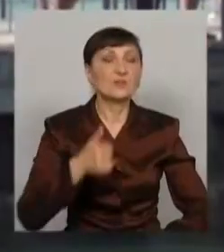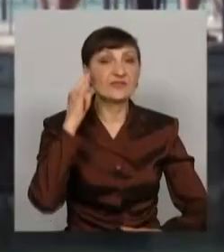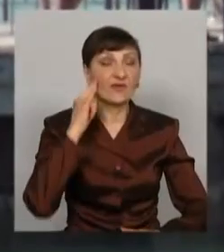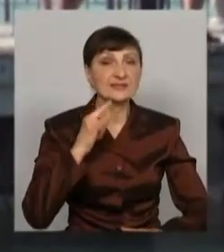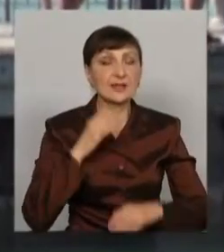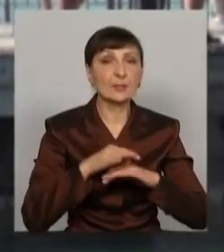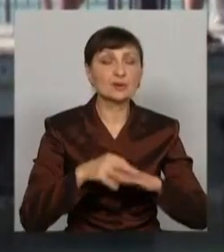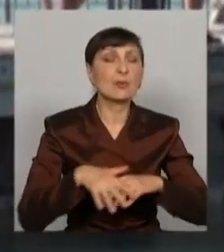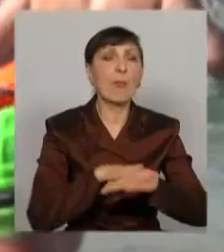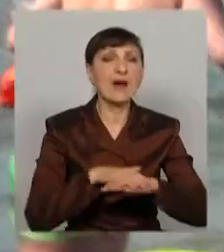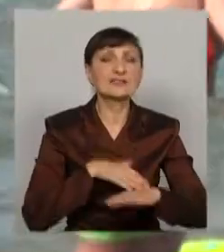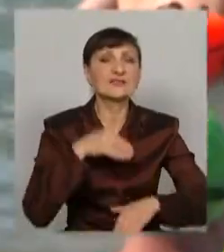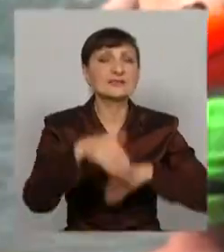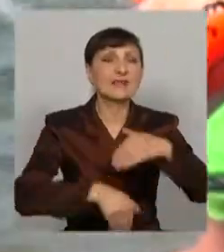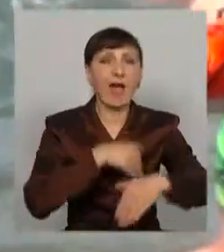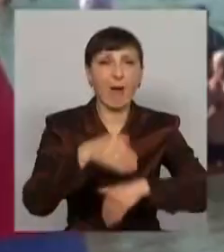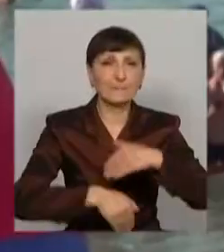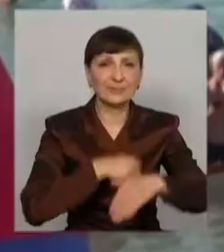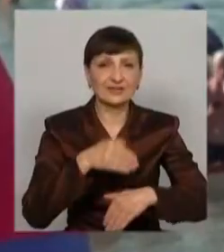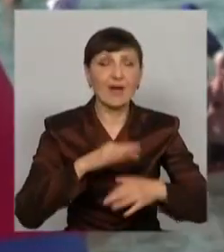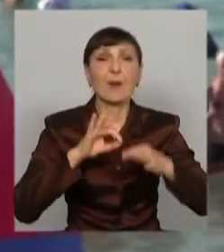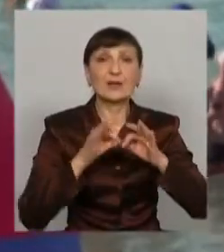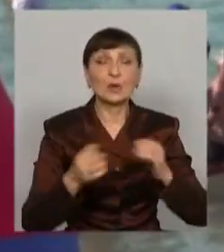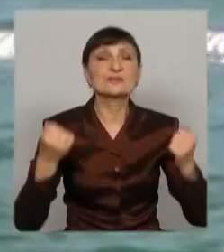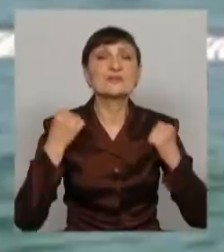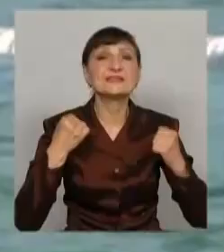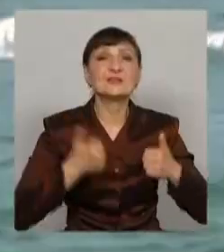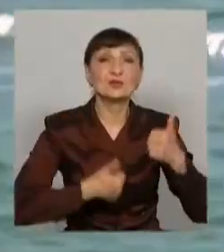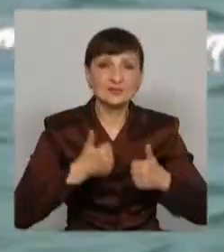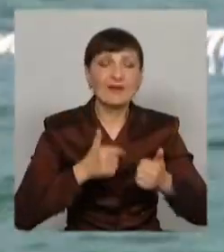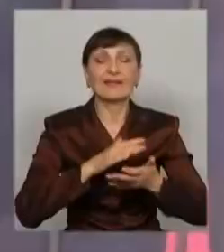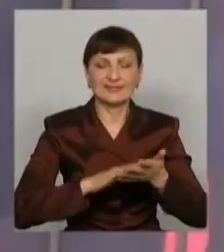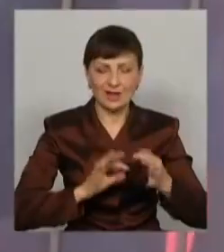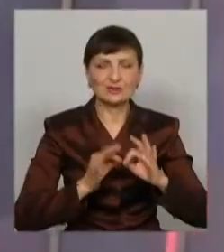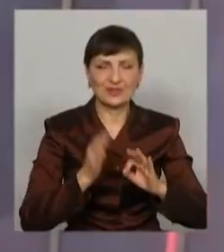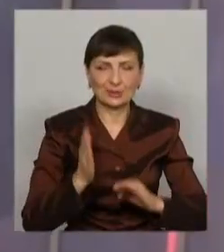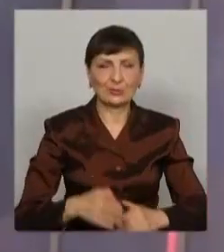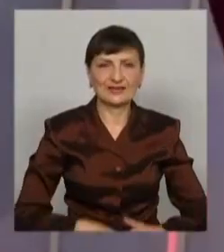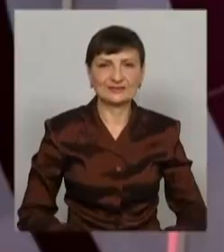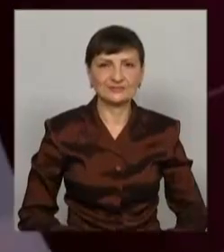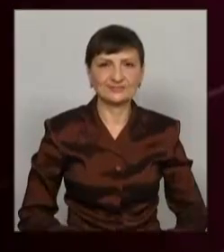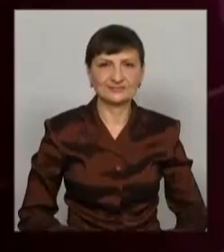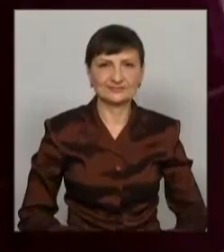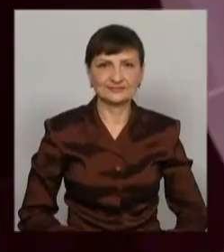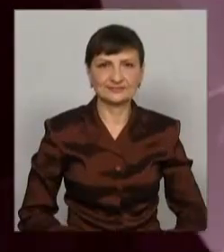Казахстане прошел массовый заплыв Ocean Man. Подробности спортивного состязания расскажу я, Рустам Араубаев.